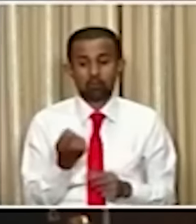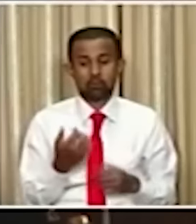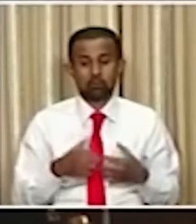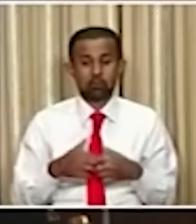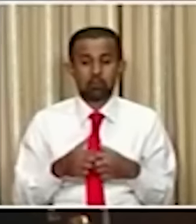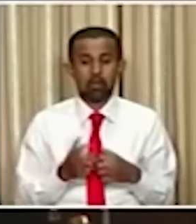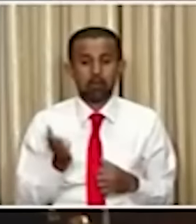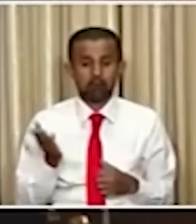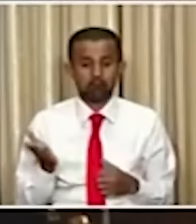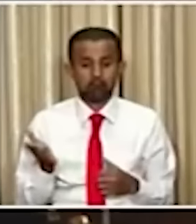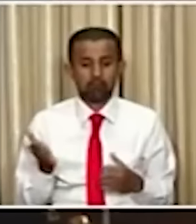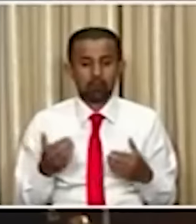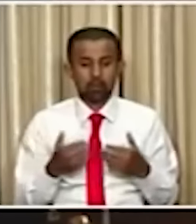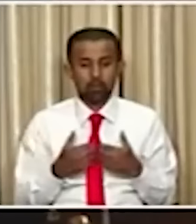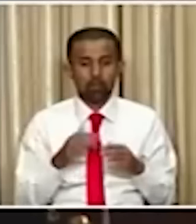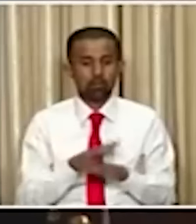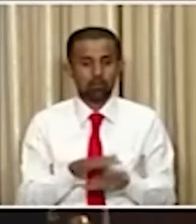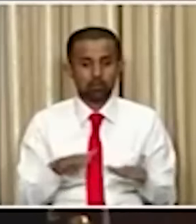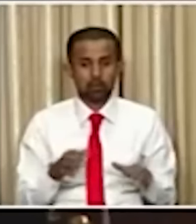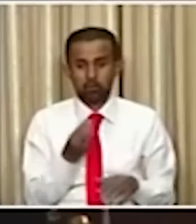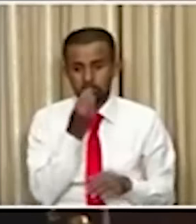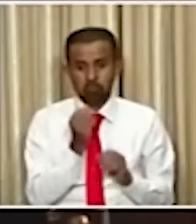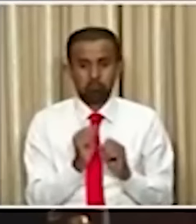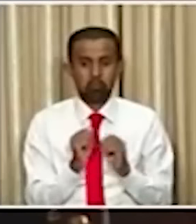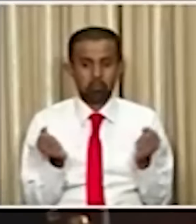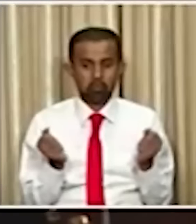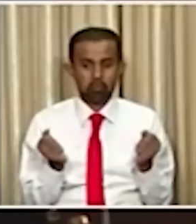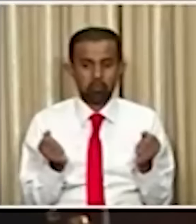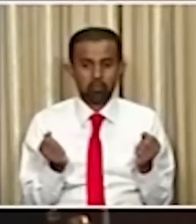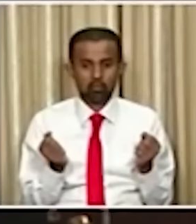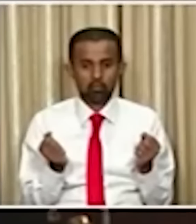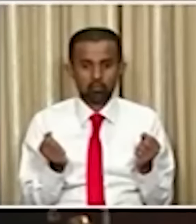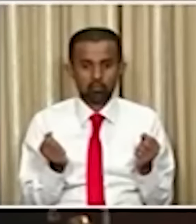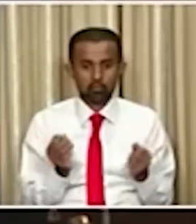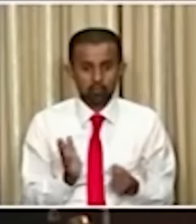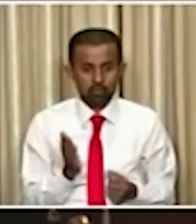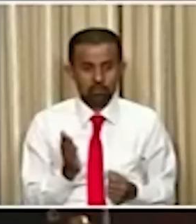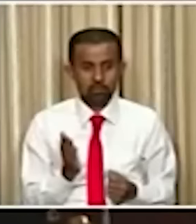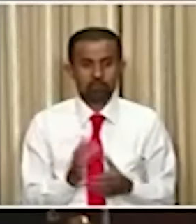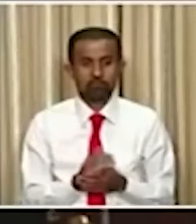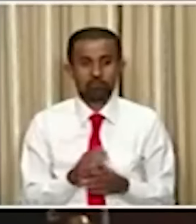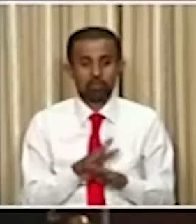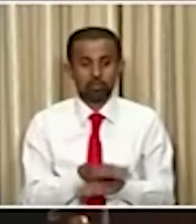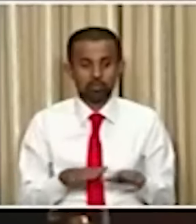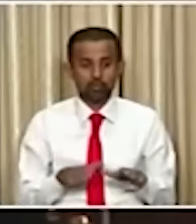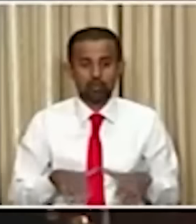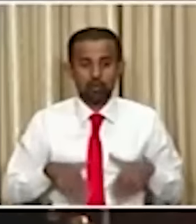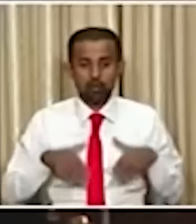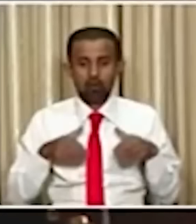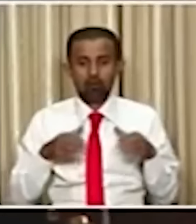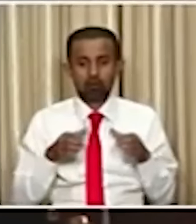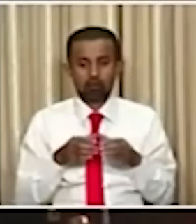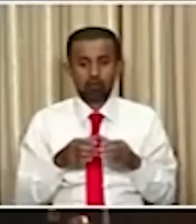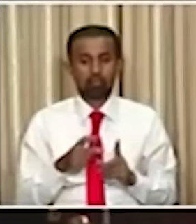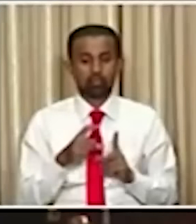denawa. Ape daruwo mandaposhanaya nisama me daruwange saukhya tattaya